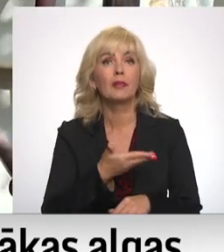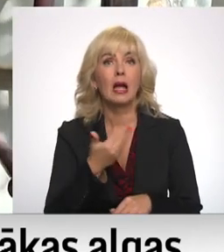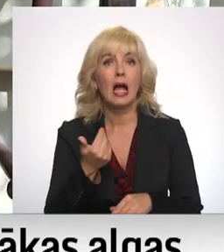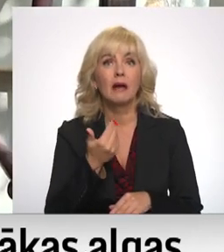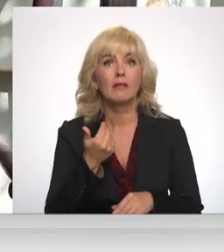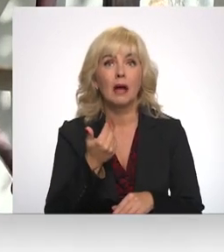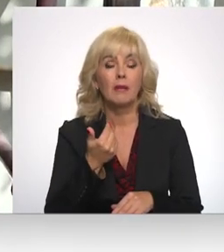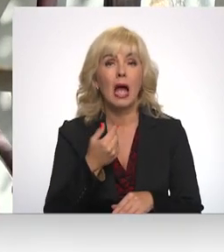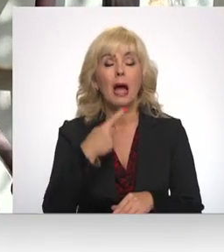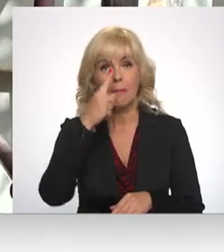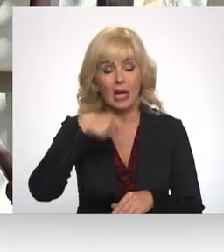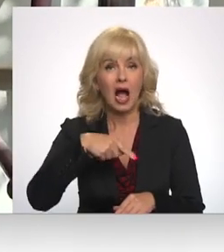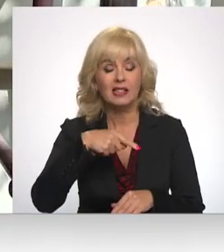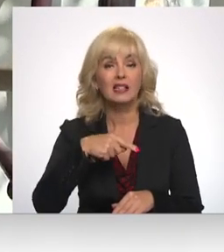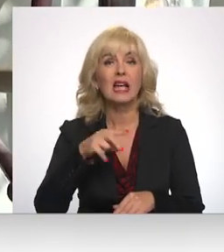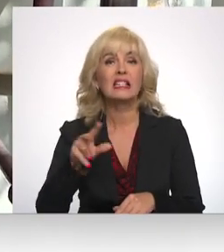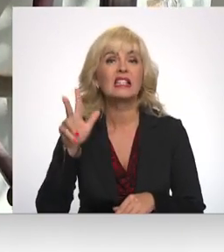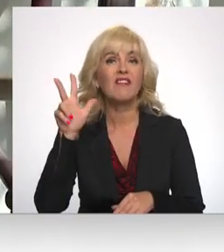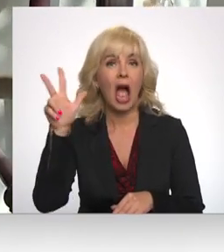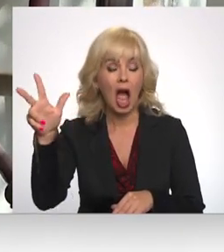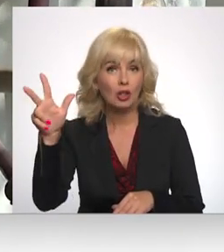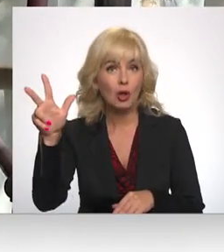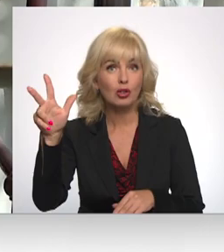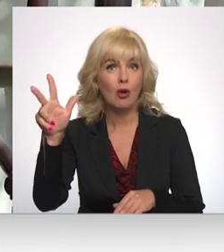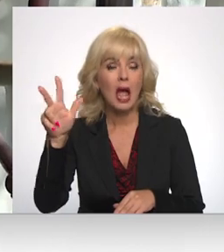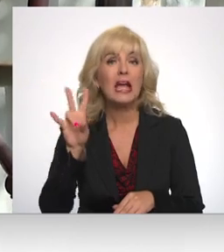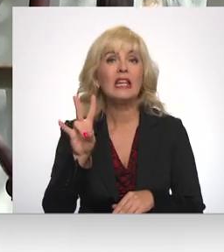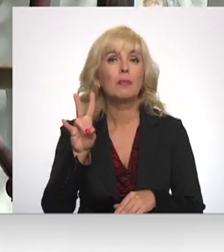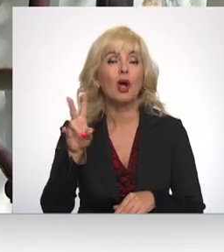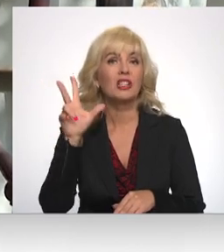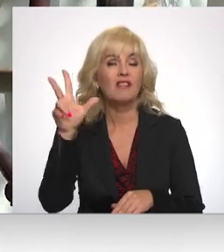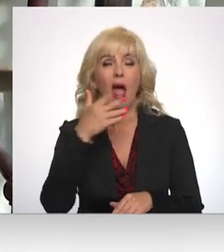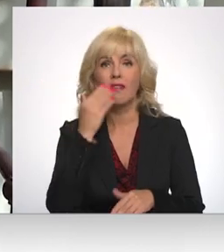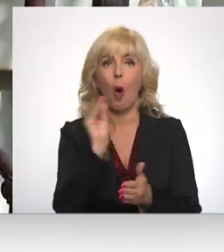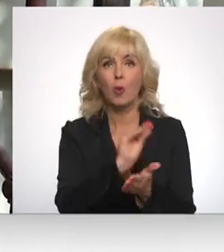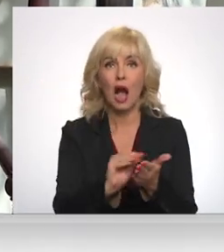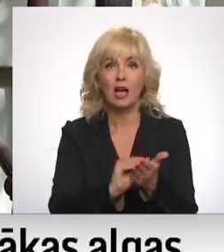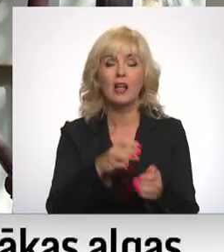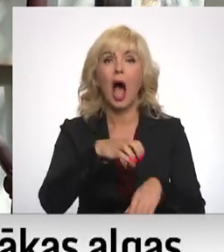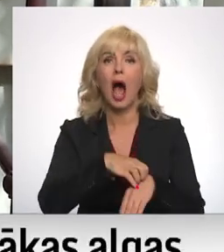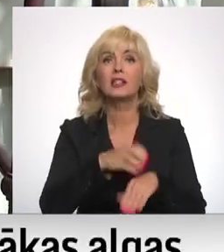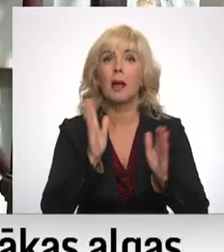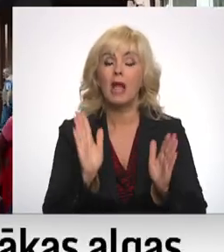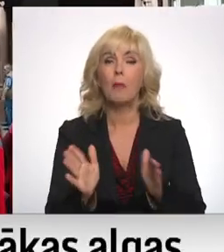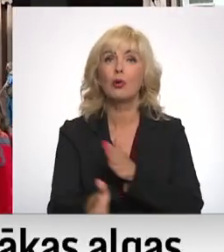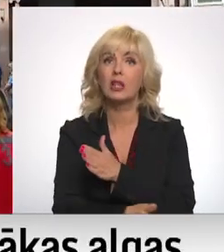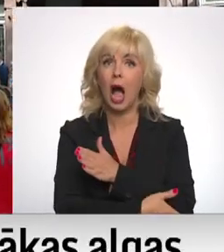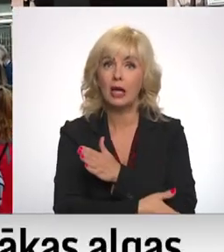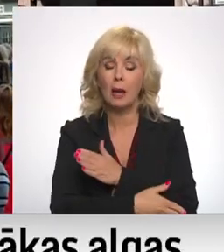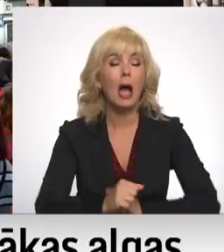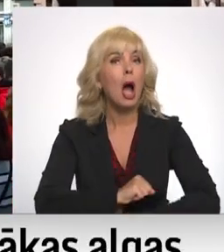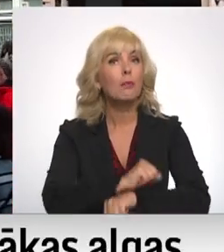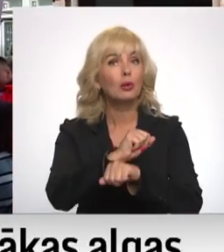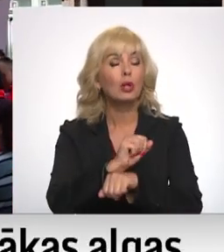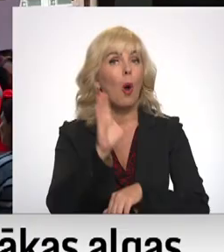Hipokrāta zvērestu. Es gribu pateikt to, kad Hipokrāta zvērestā nav rakstīts, kad ārstiem ir jābūt nabagiem.